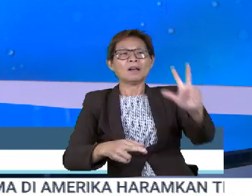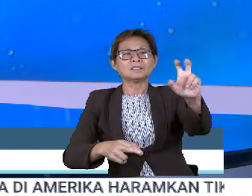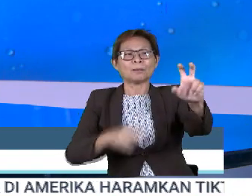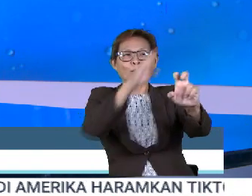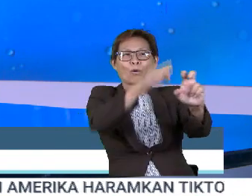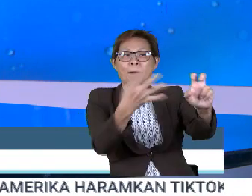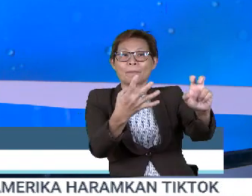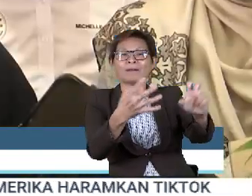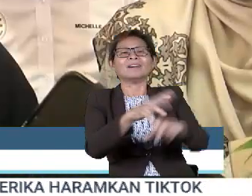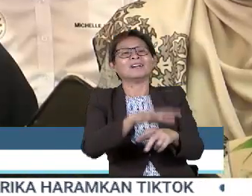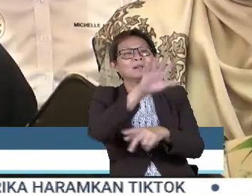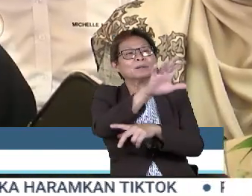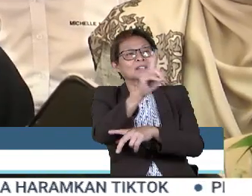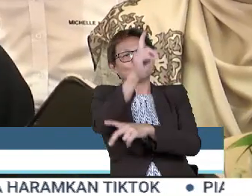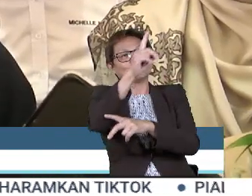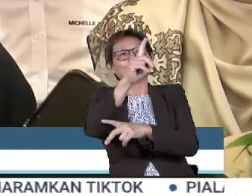April lalu.